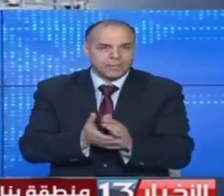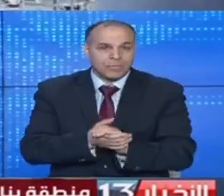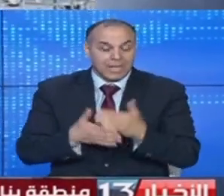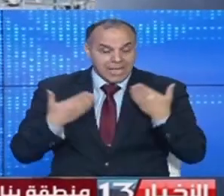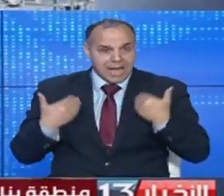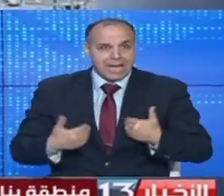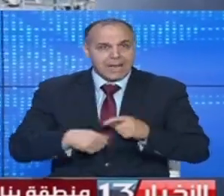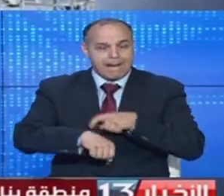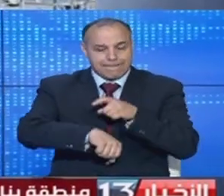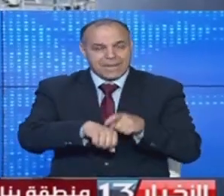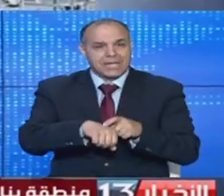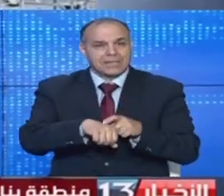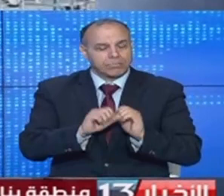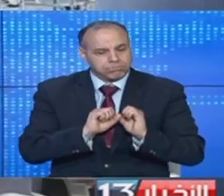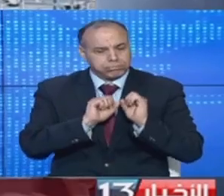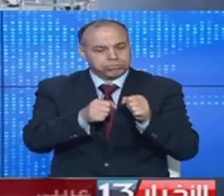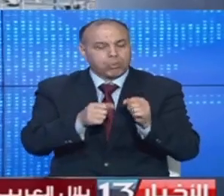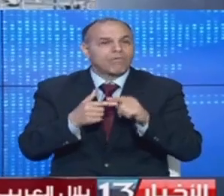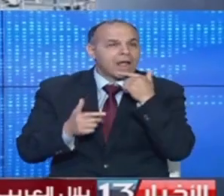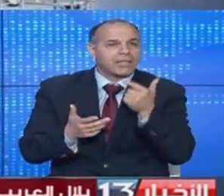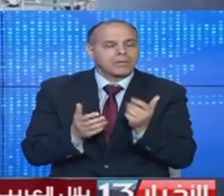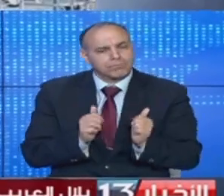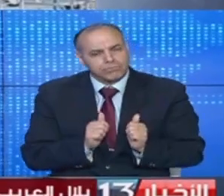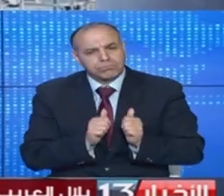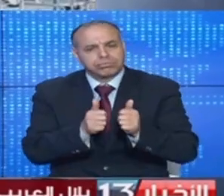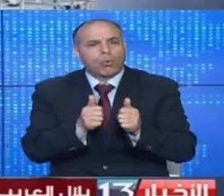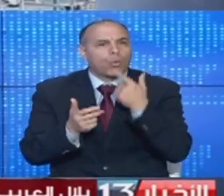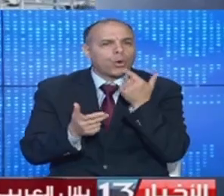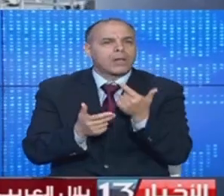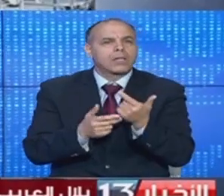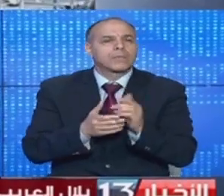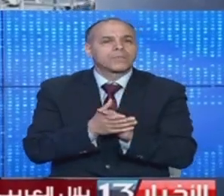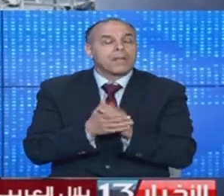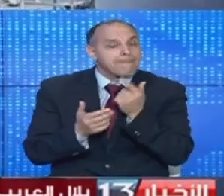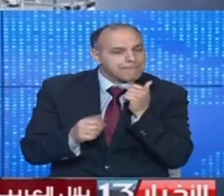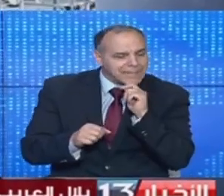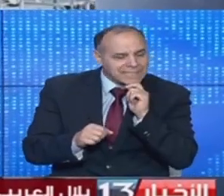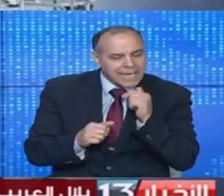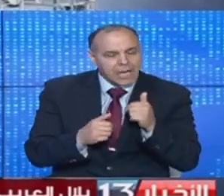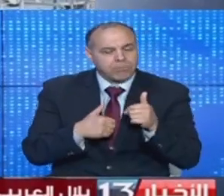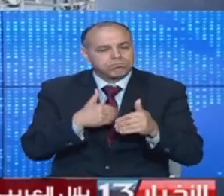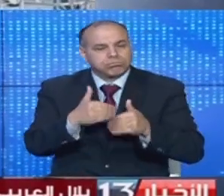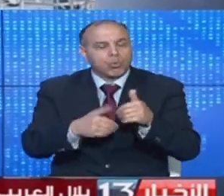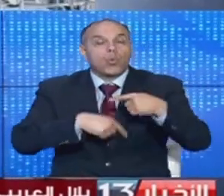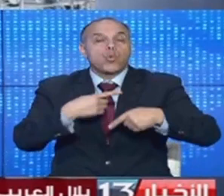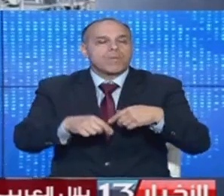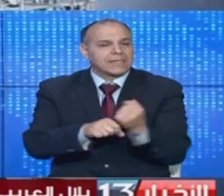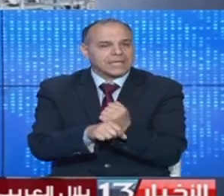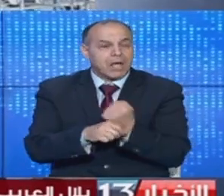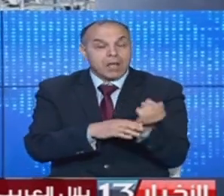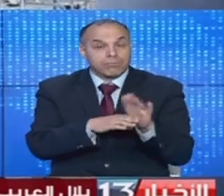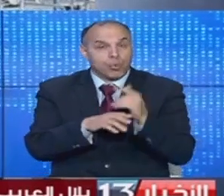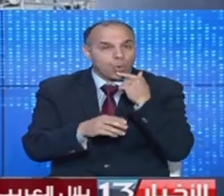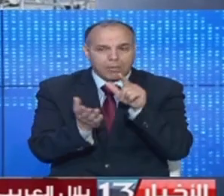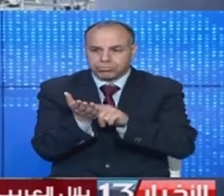احنا كبلدية عضدنا المجهود هذا، عقمنا تروافوا المعمل وما زلنا برسك بصفة يومية، أحرصنا زاد